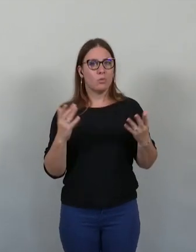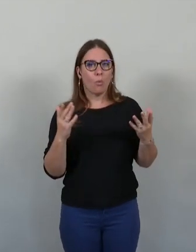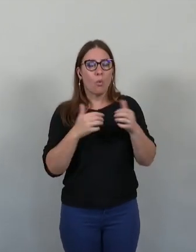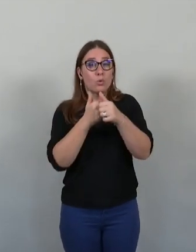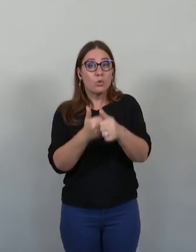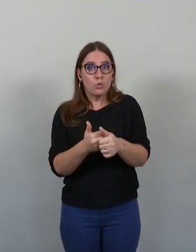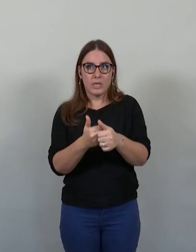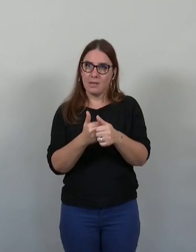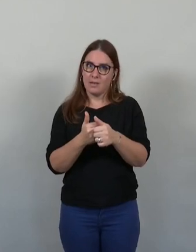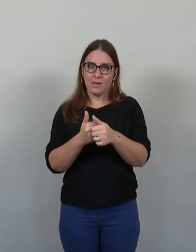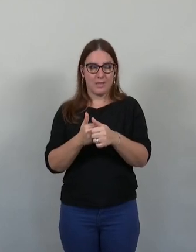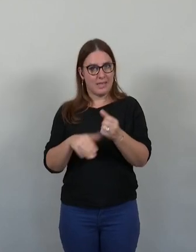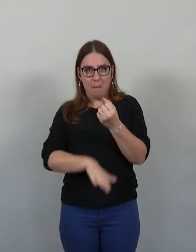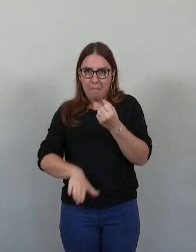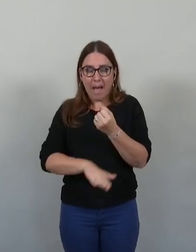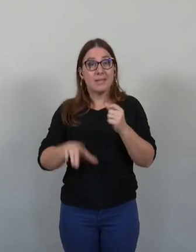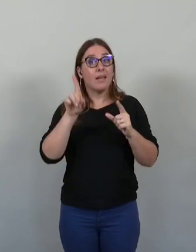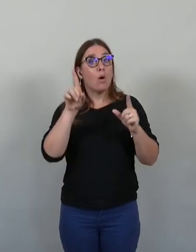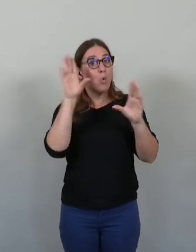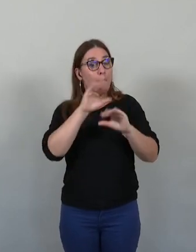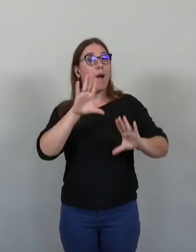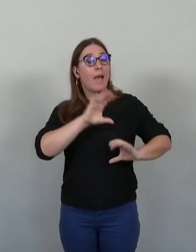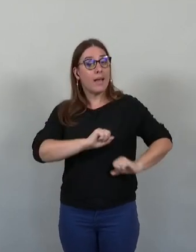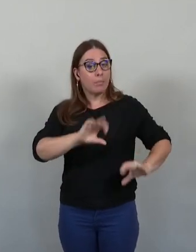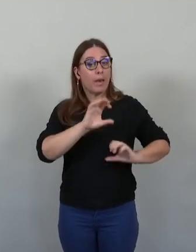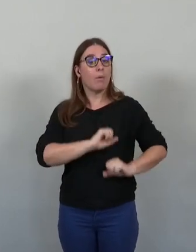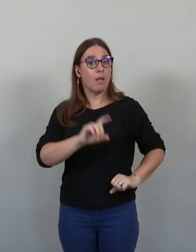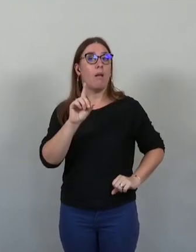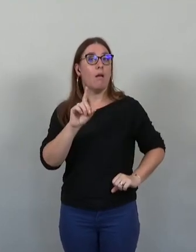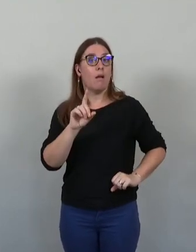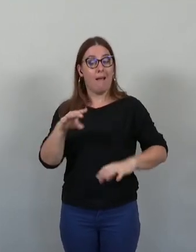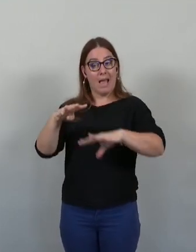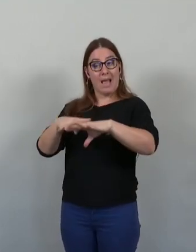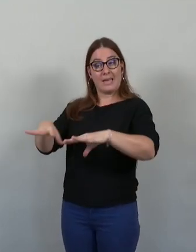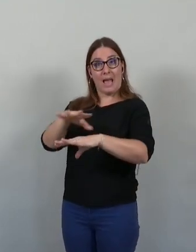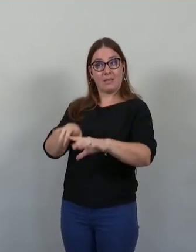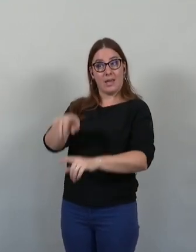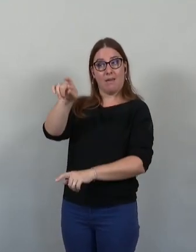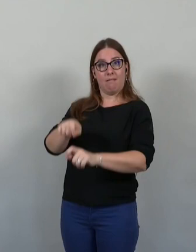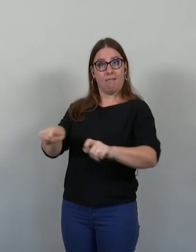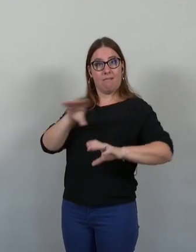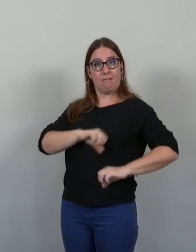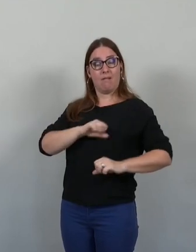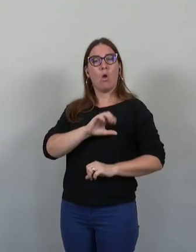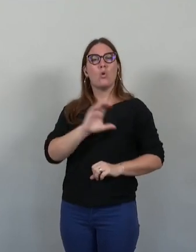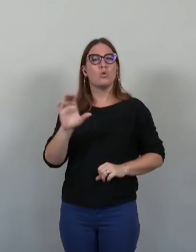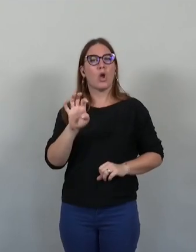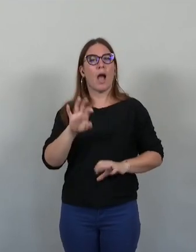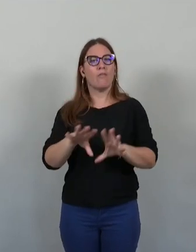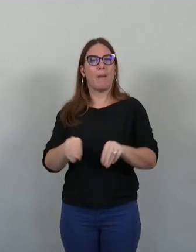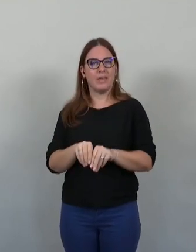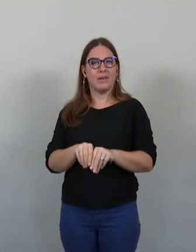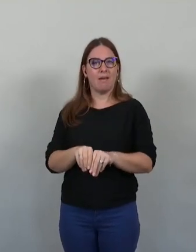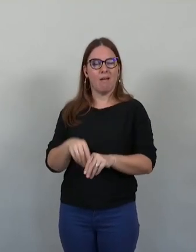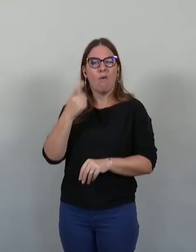du dispositif qui est un dispositif expérimental on teste à l'échelle de ce quartier sur effectivement 140 ménages mais l'objectif